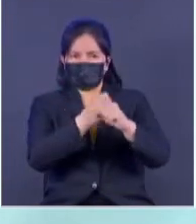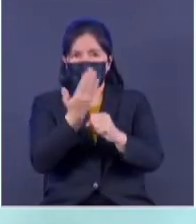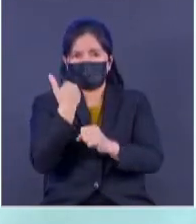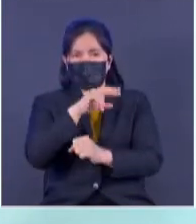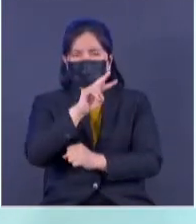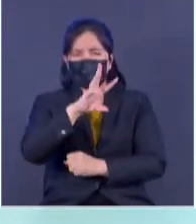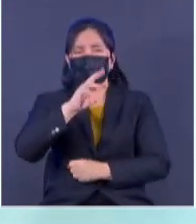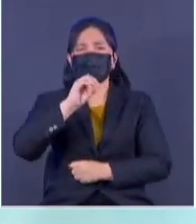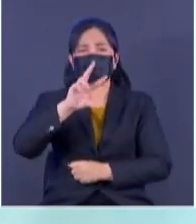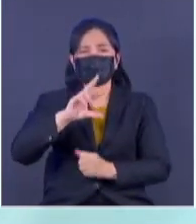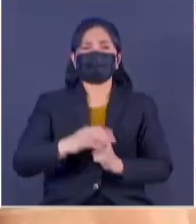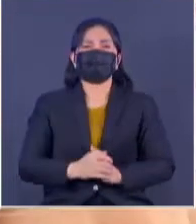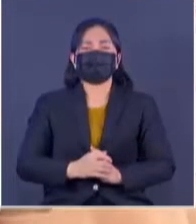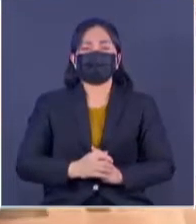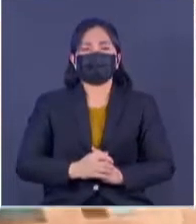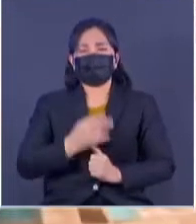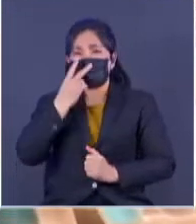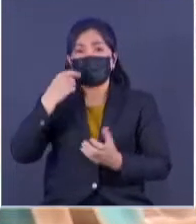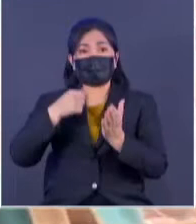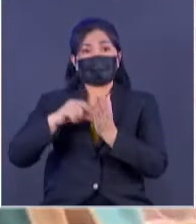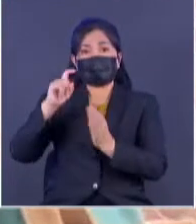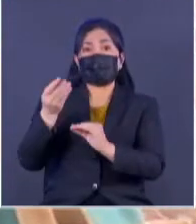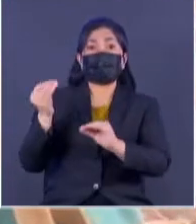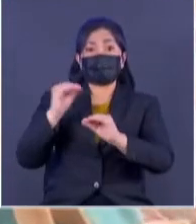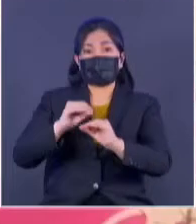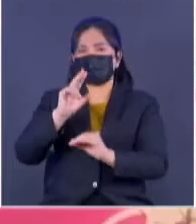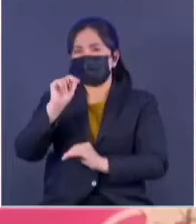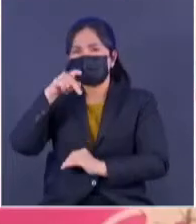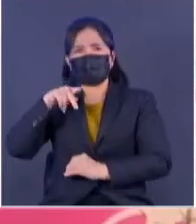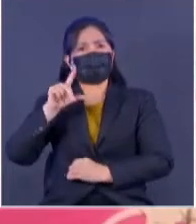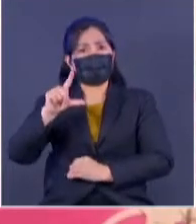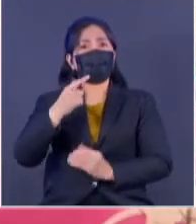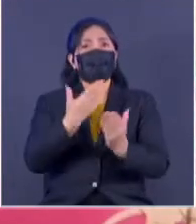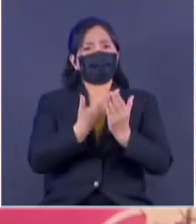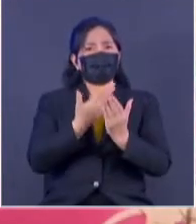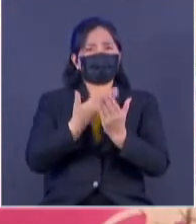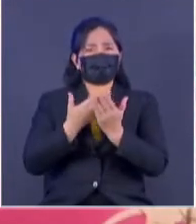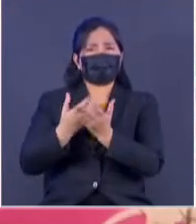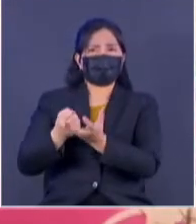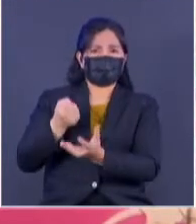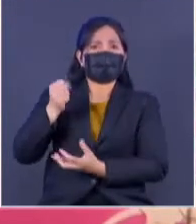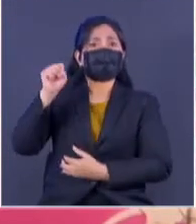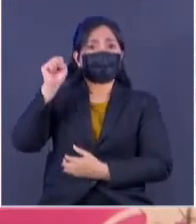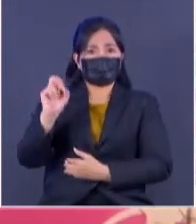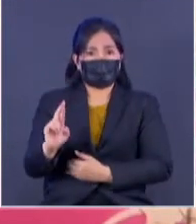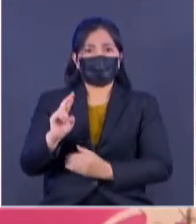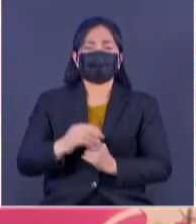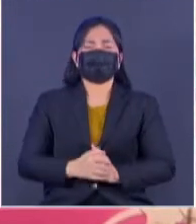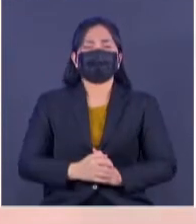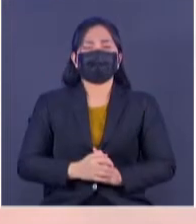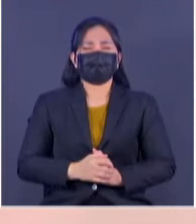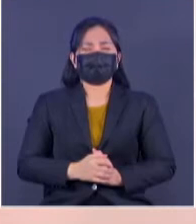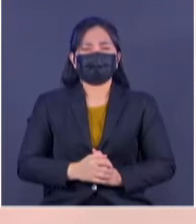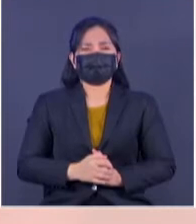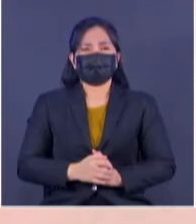ะครับและแน่นอนครับเมื่อมี NPL เพิ่มขึ้นแบบนี้ก็ต้องมีการตั้งสำรองเผื่อหนี้ที่สงสัยจะสูญหรือว่าเผื่อ NPL